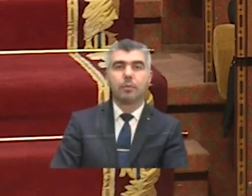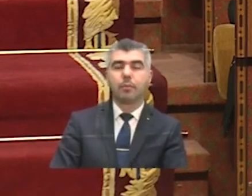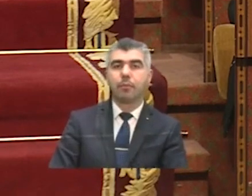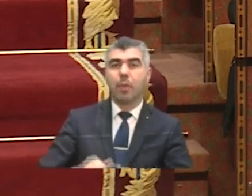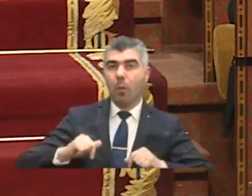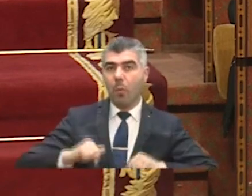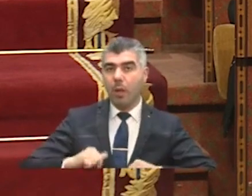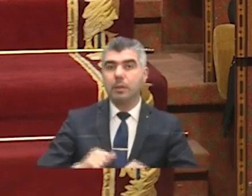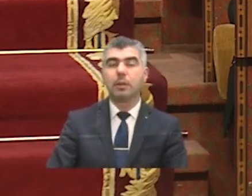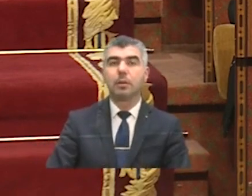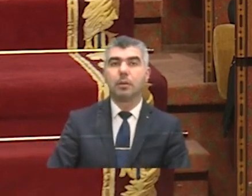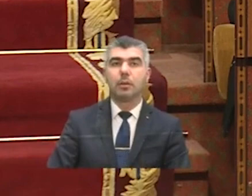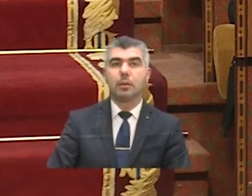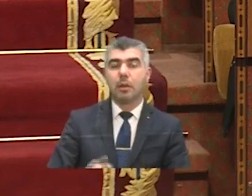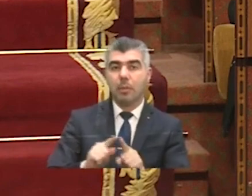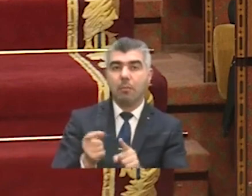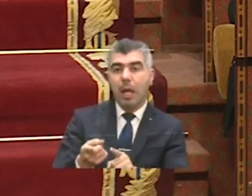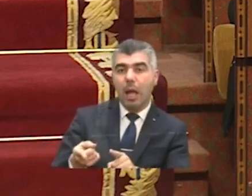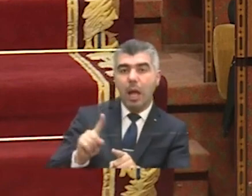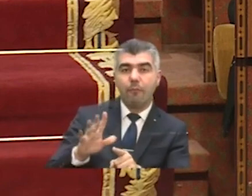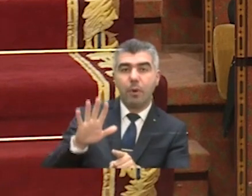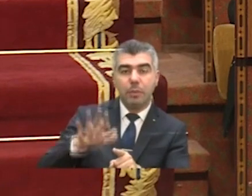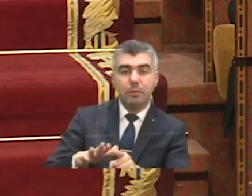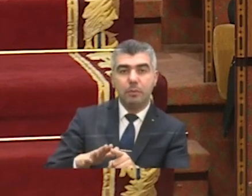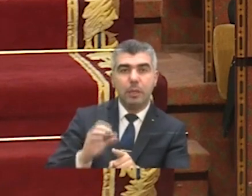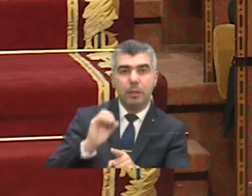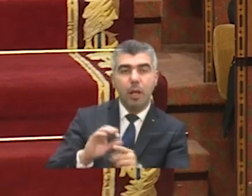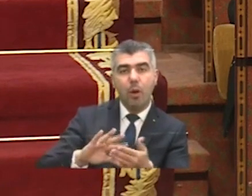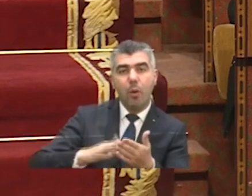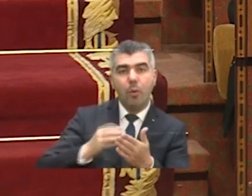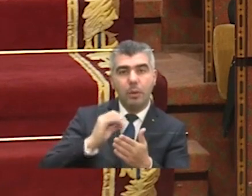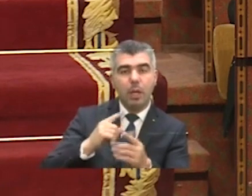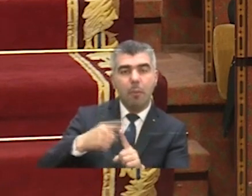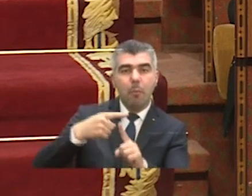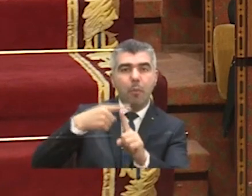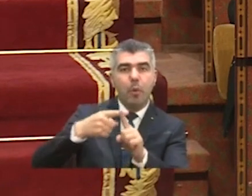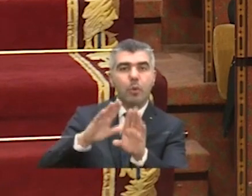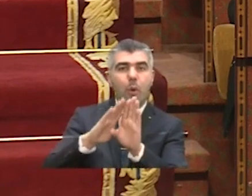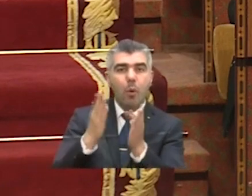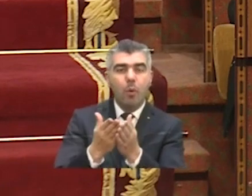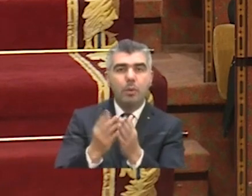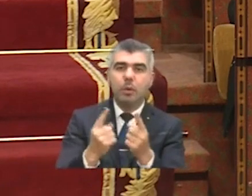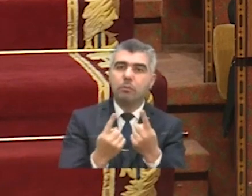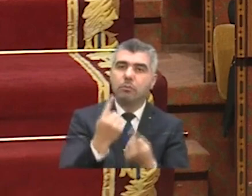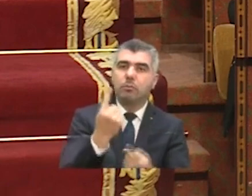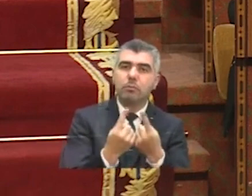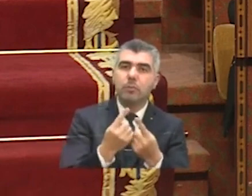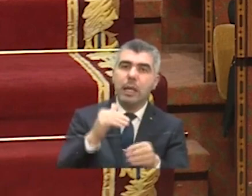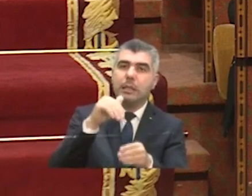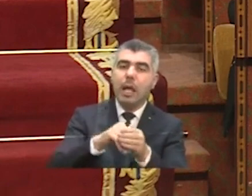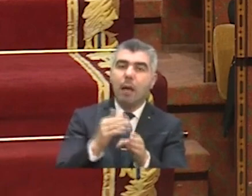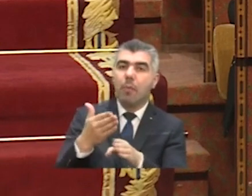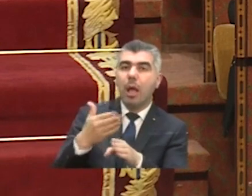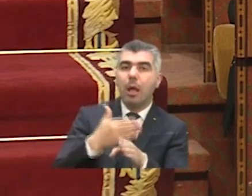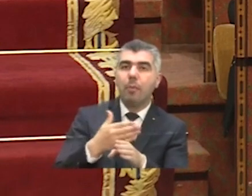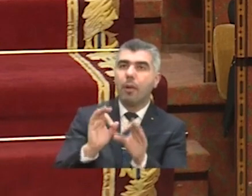الوزير المحترم، هذا المبلغ ديال اضافه 1500 درهم صافي كزياده عامه فيه اخلاف صريح الوعود الانتخابيه